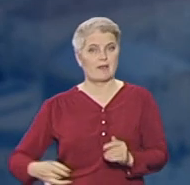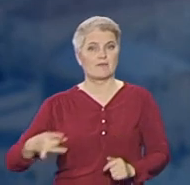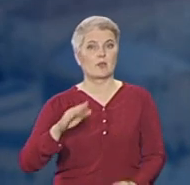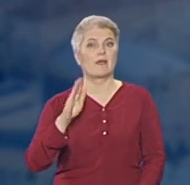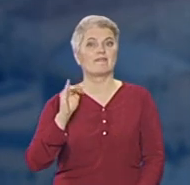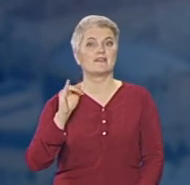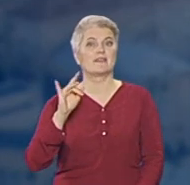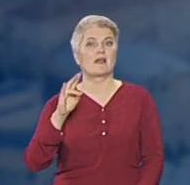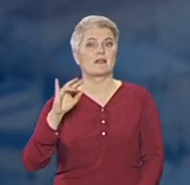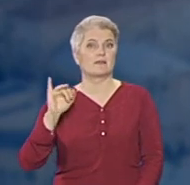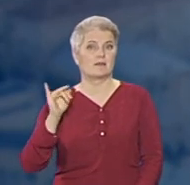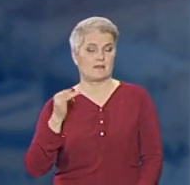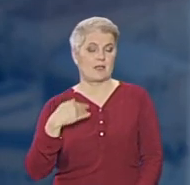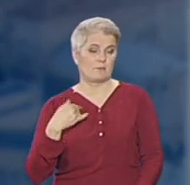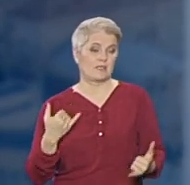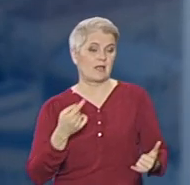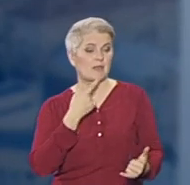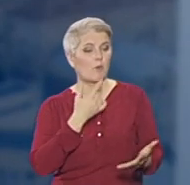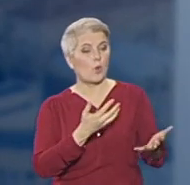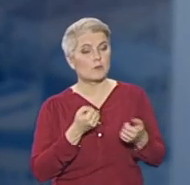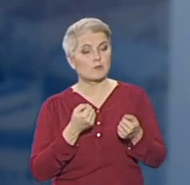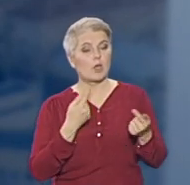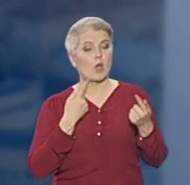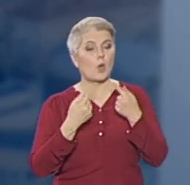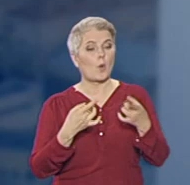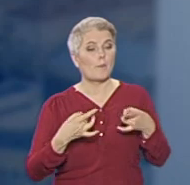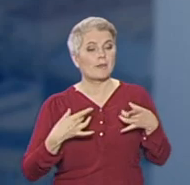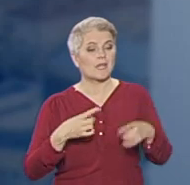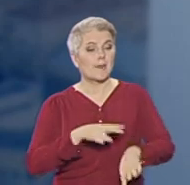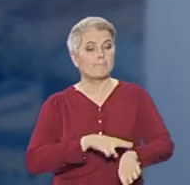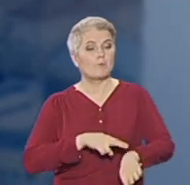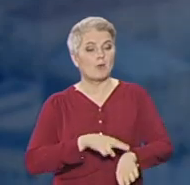Відрадне. Нагадаю, ми зараз намагаємося отримати коментар поліції з приводу цієї справи.